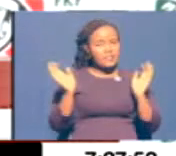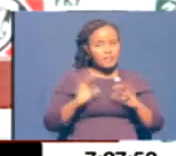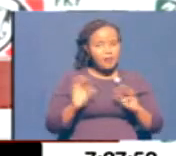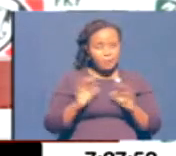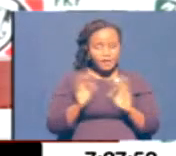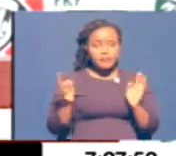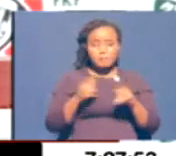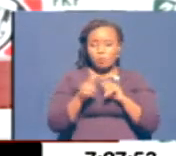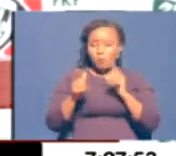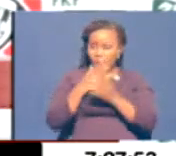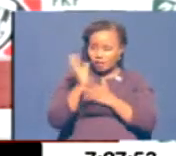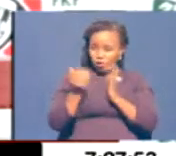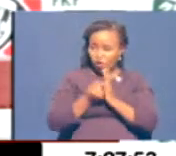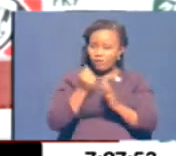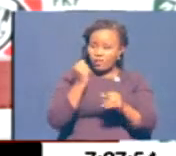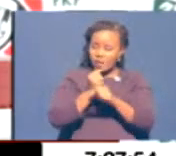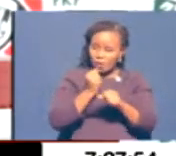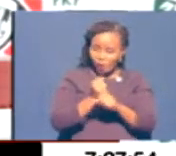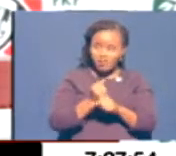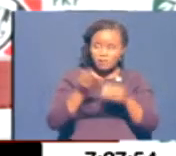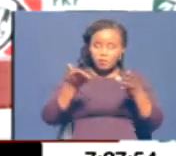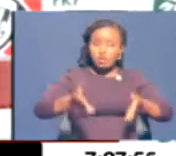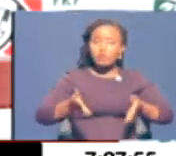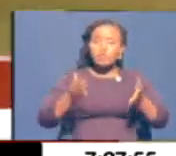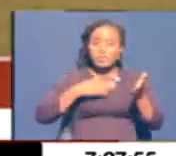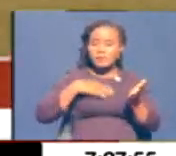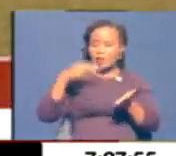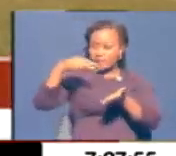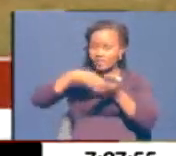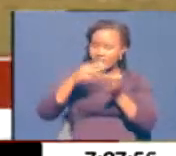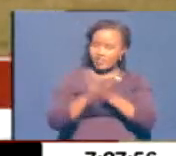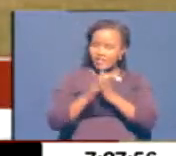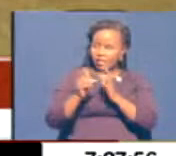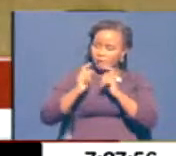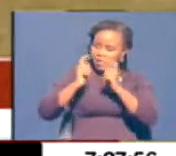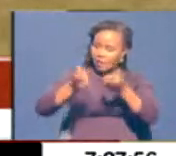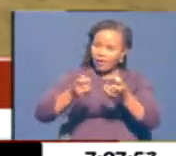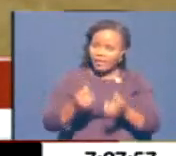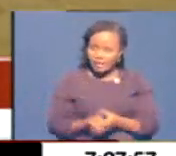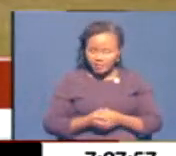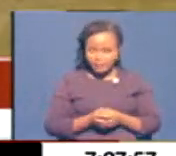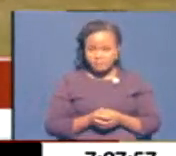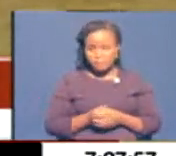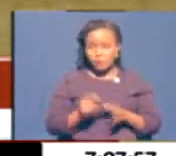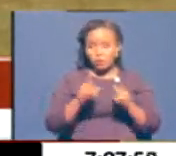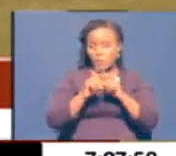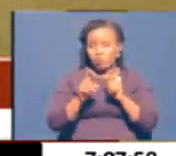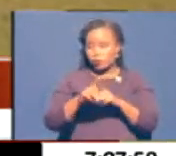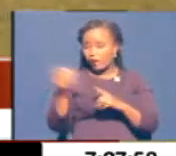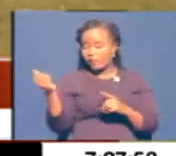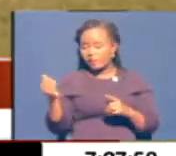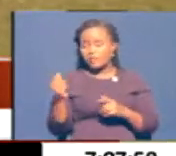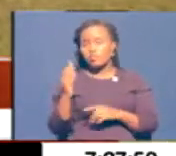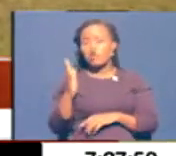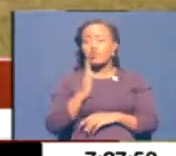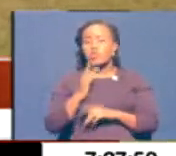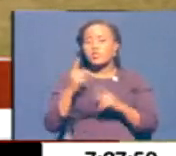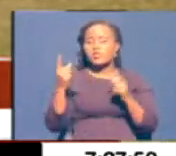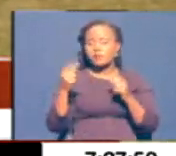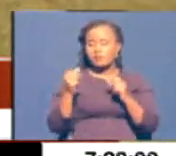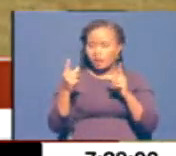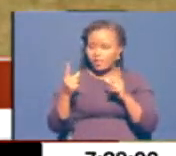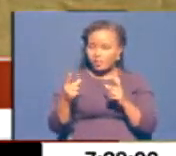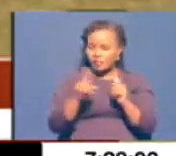alieka, I think ndio leo nimesimama hapa na pata hii award. Muyoti alimpiku mwenzake wa Ulinzi Stars Benjamin Nyangweso na